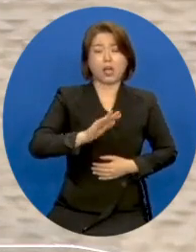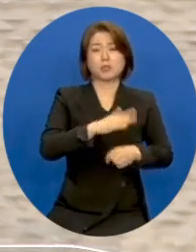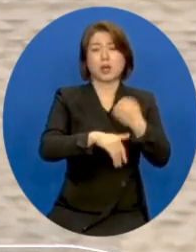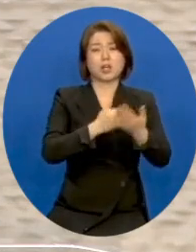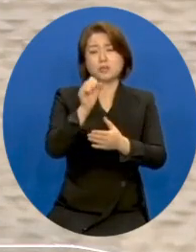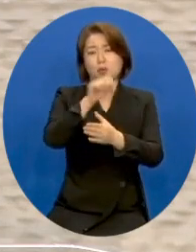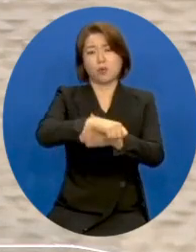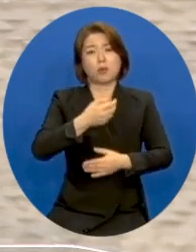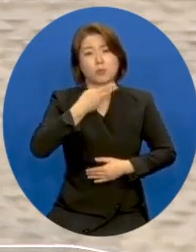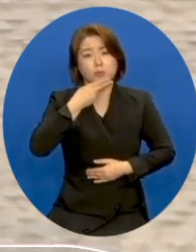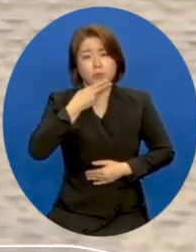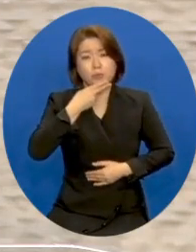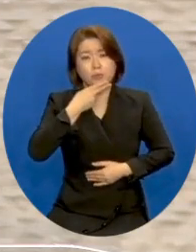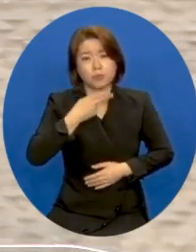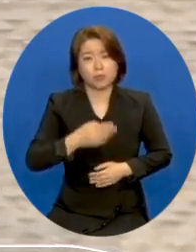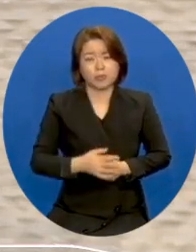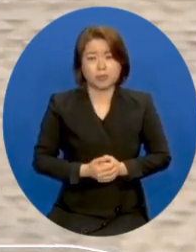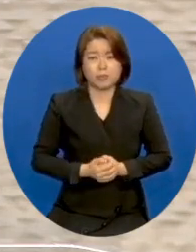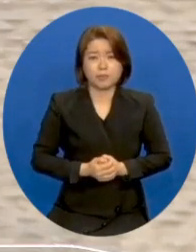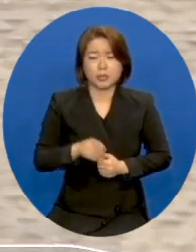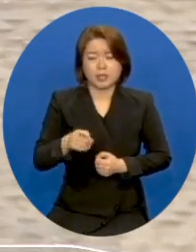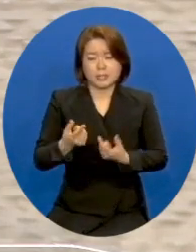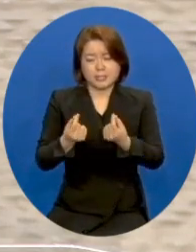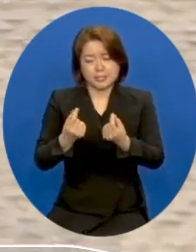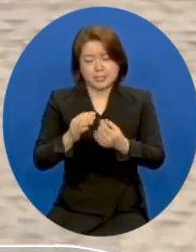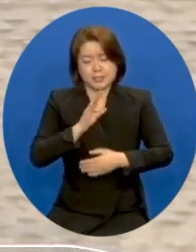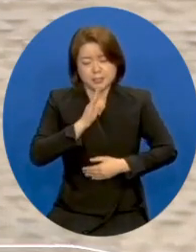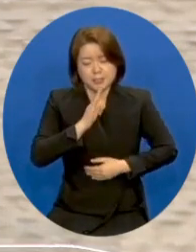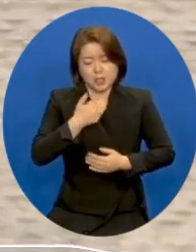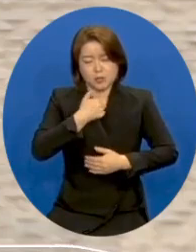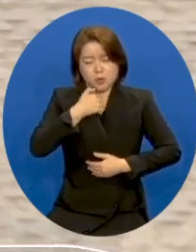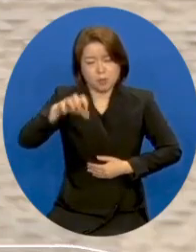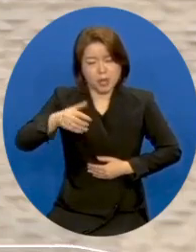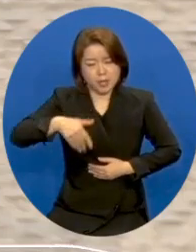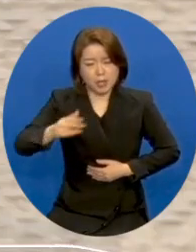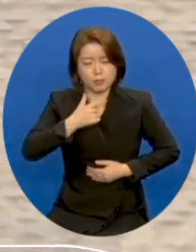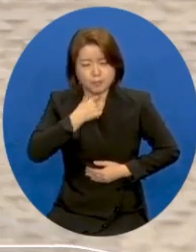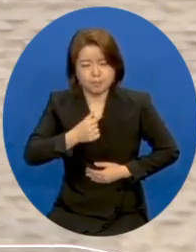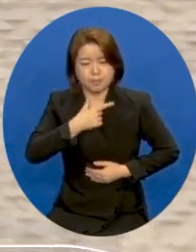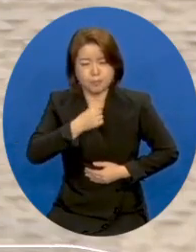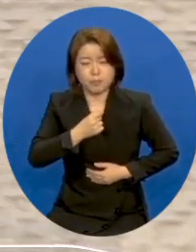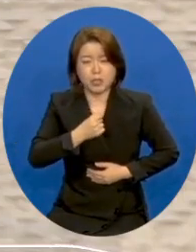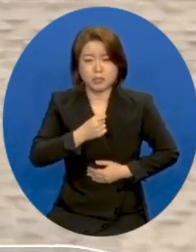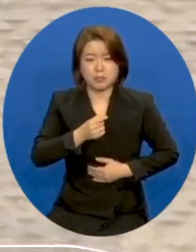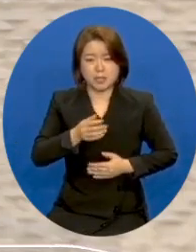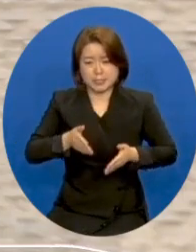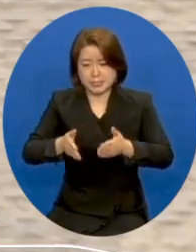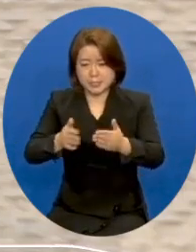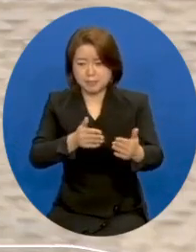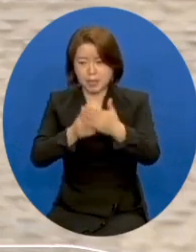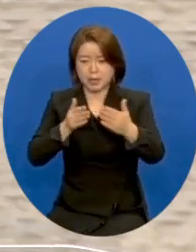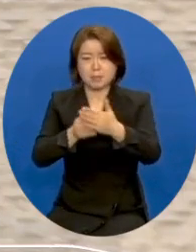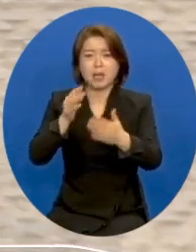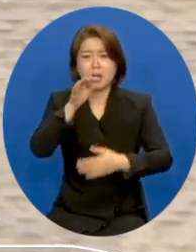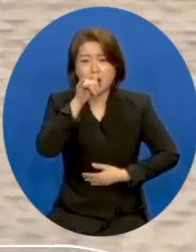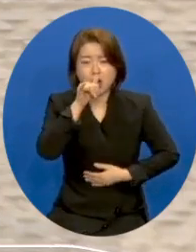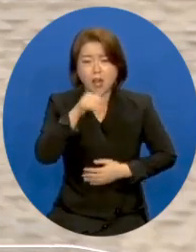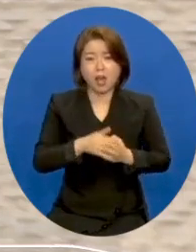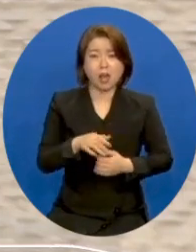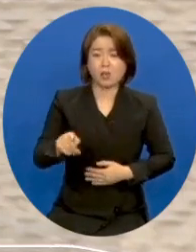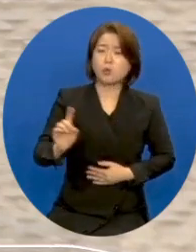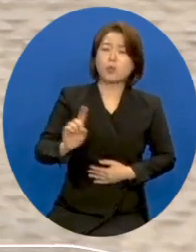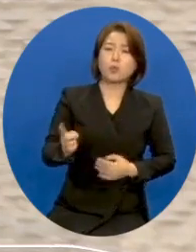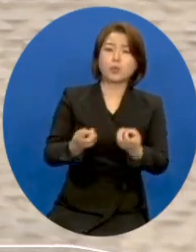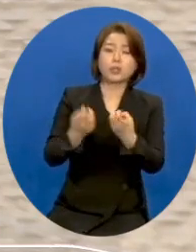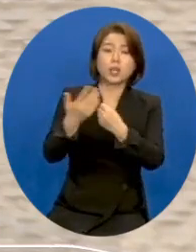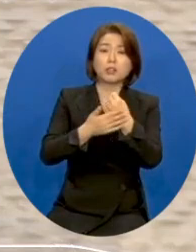허락하심이 없었습니다. 그렇게 로마로 가고 싶지만 길이 다 막혔습니다. 그것을 어떻게 은혜라고 말할